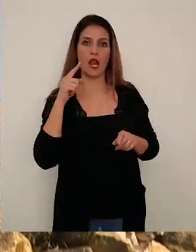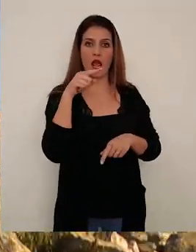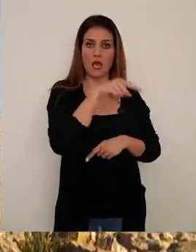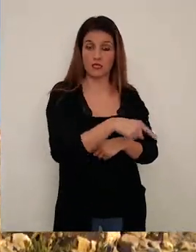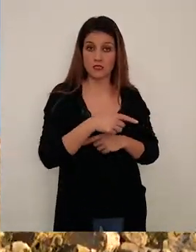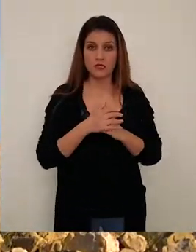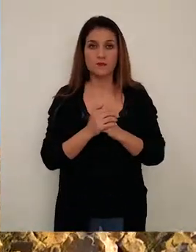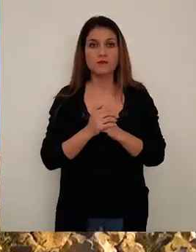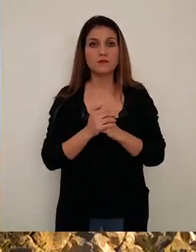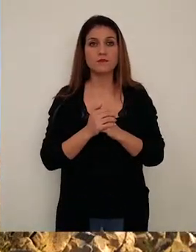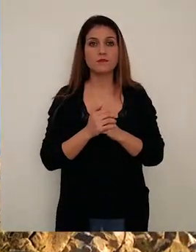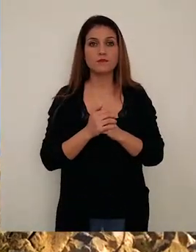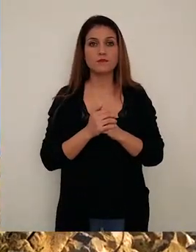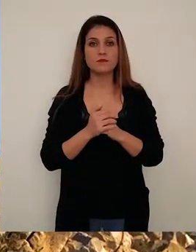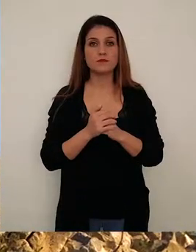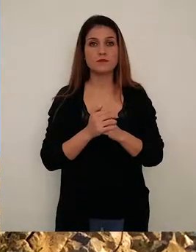interesse mondiale.